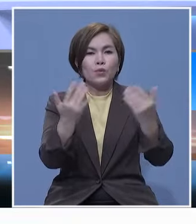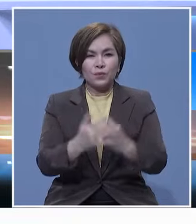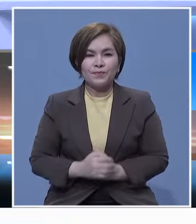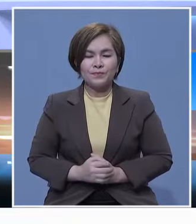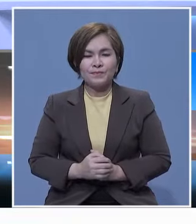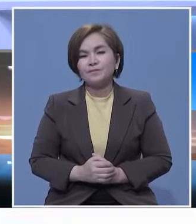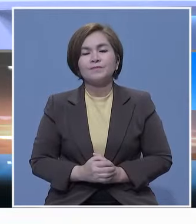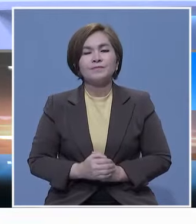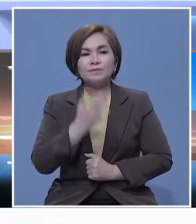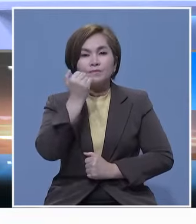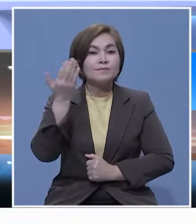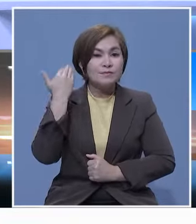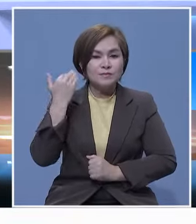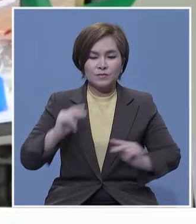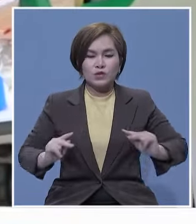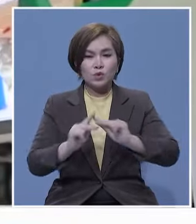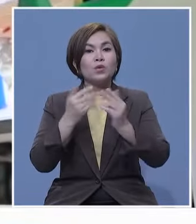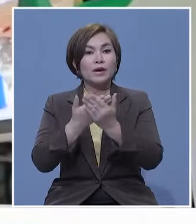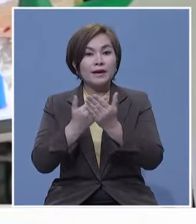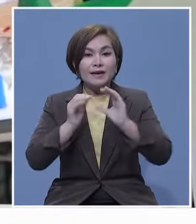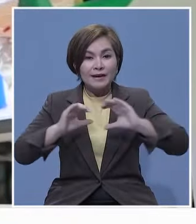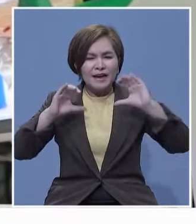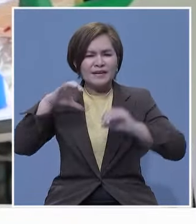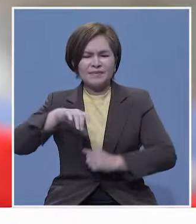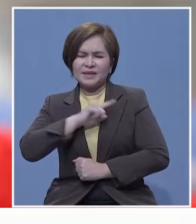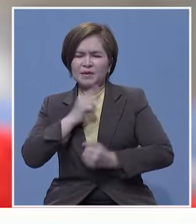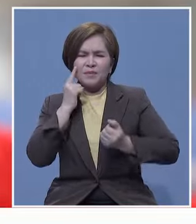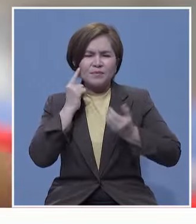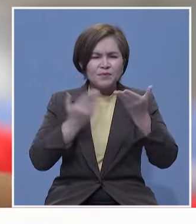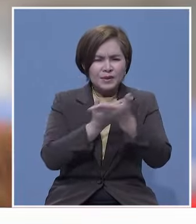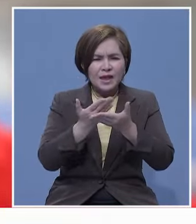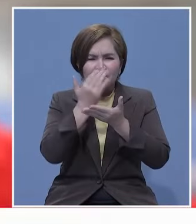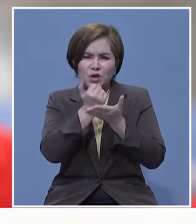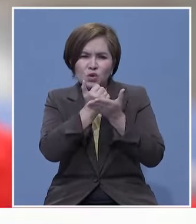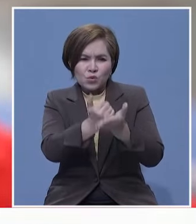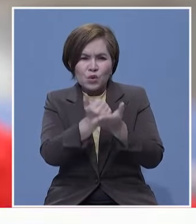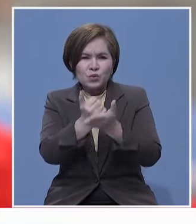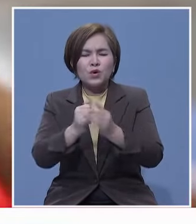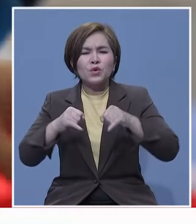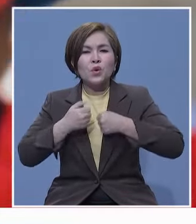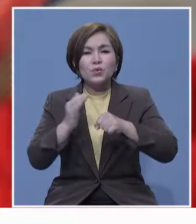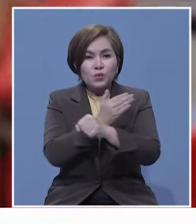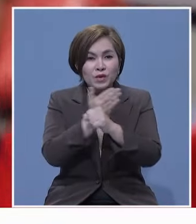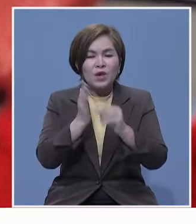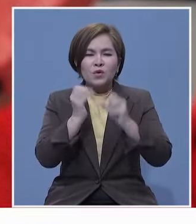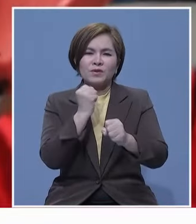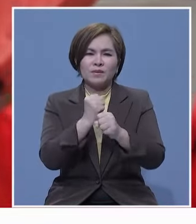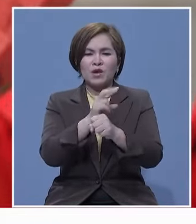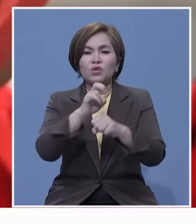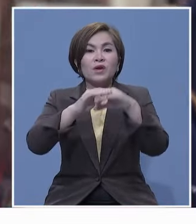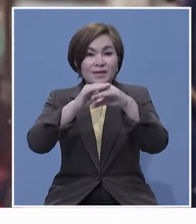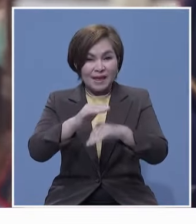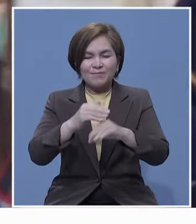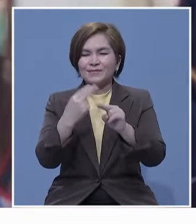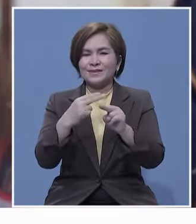ชมครับหลังจากที่ก่อนหน้านี้กระทรวงการคลังกำลังพิจารณาแนวทางที่จะช่วยเหลือผู้ประกอบการเฉพาะกลุ่ม SMEที่เป็นสถานประกอบการ